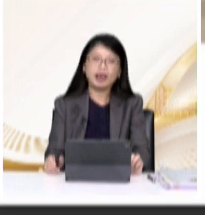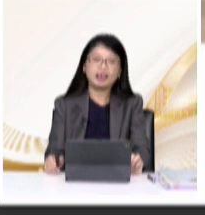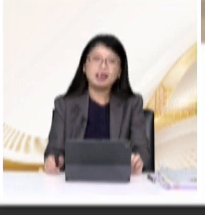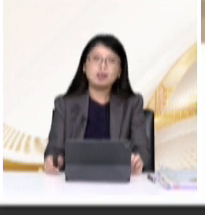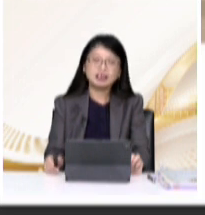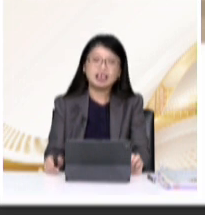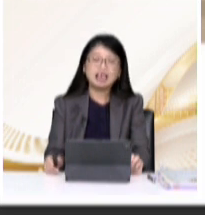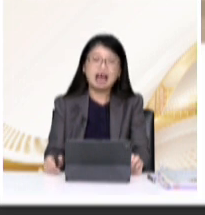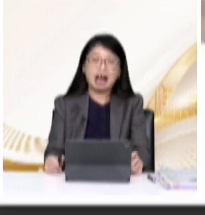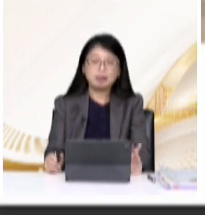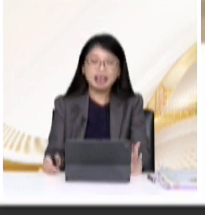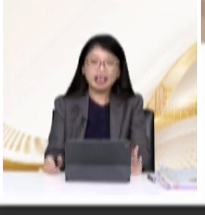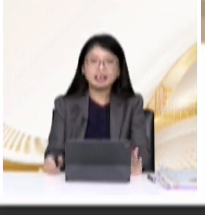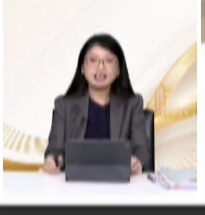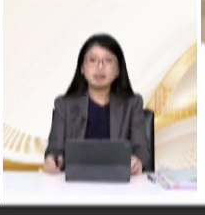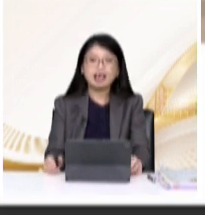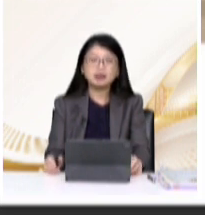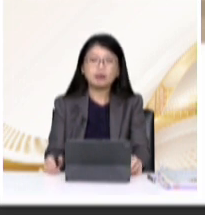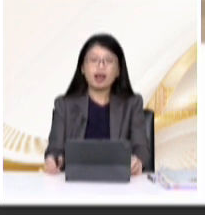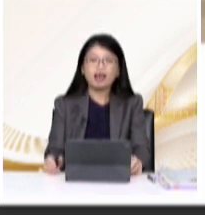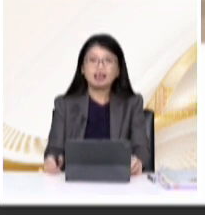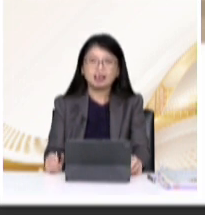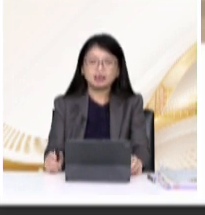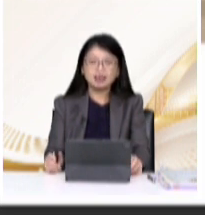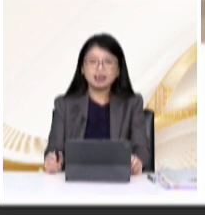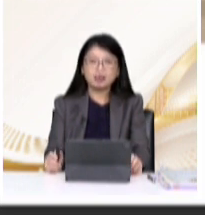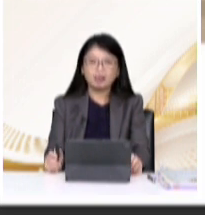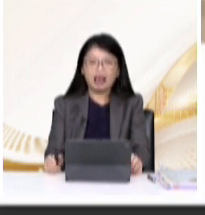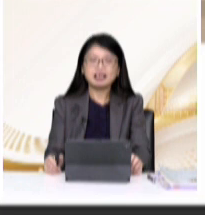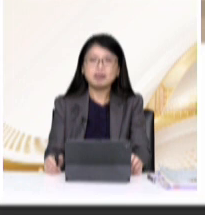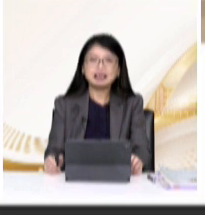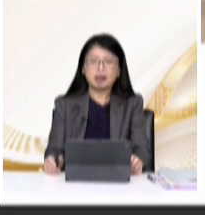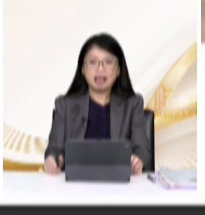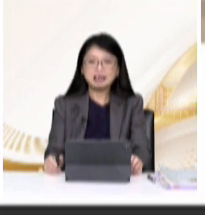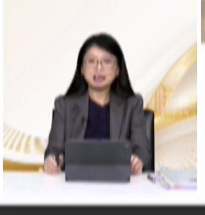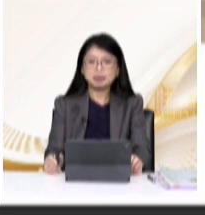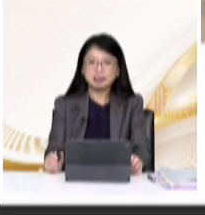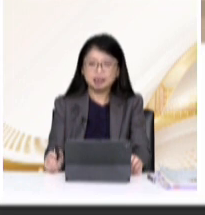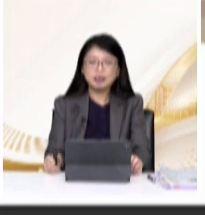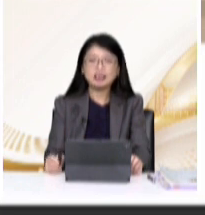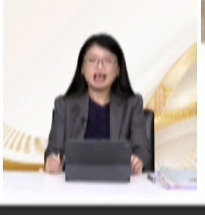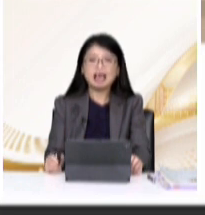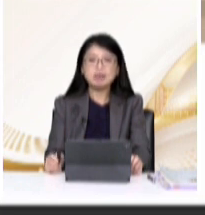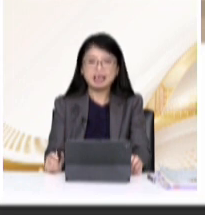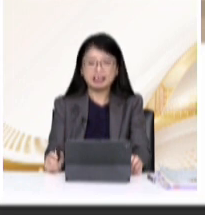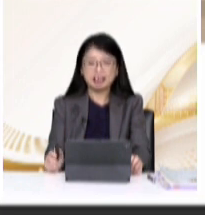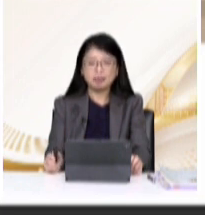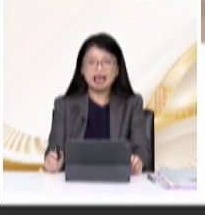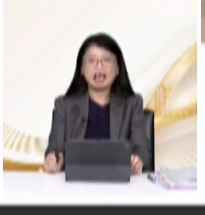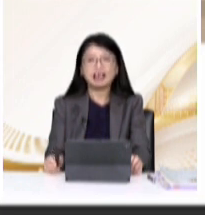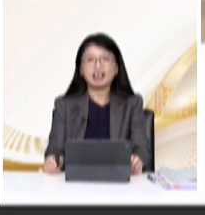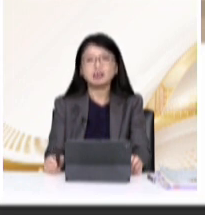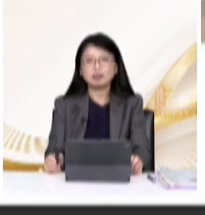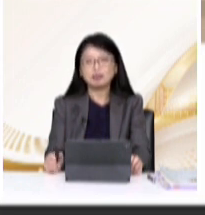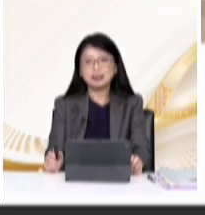ไว้ด้วยเพราะฉะนั้นเนี่ยหากมีเหตุที่ทำให้ตัวเจ้าหน้าที่ของรัฐเนี่ยไม่สามารถที่จะ ดำเนินการได้ภายในระยะเวล